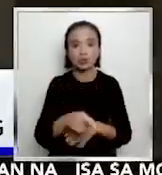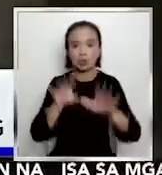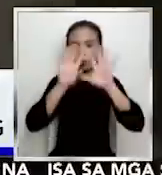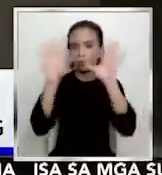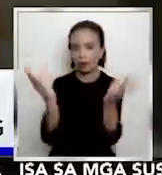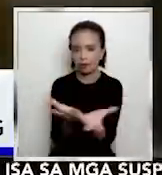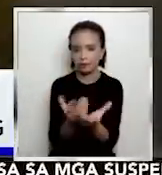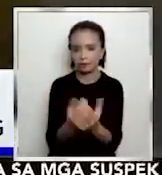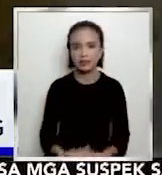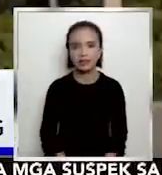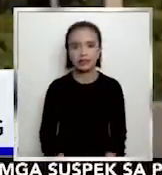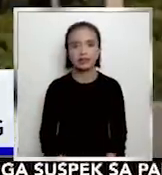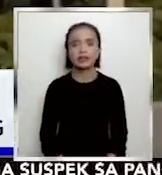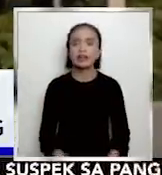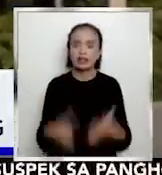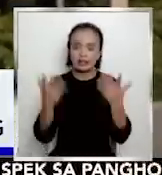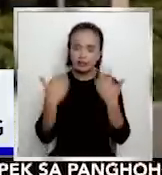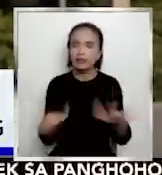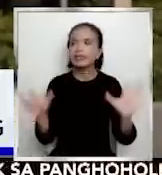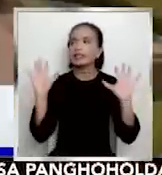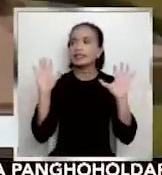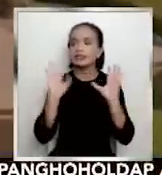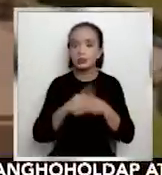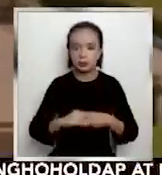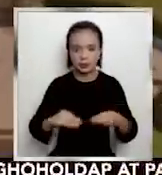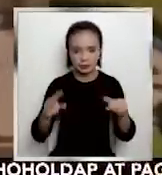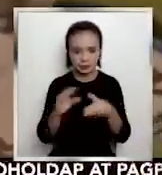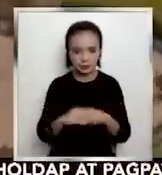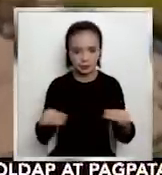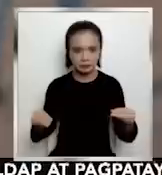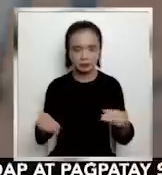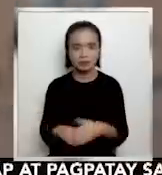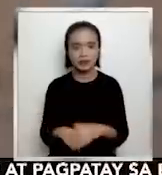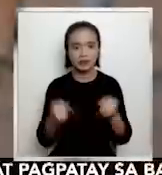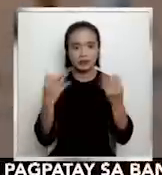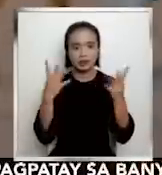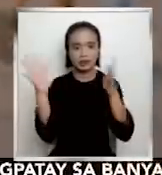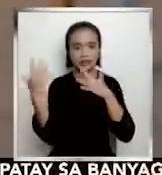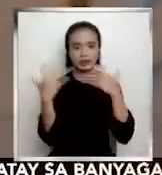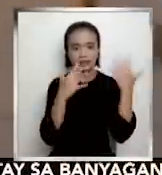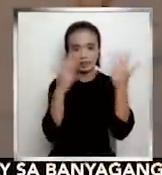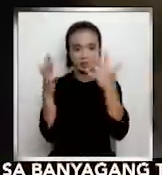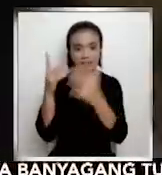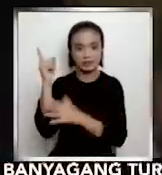na ang kwento. Inulan din ng papuri ang eksenang ito.